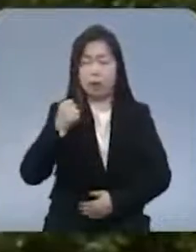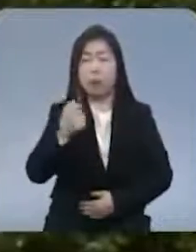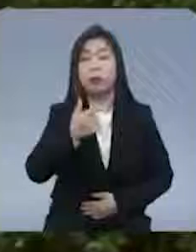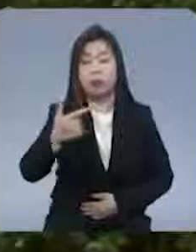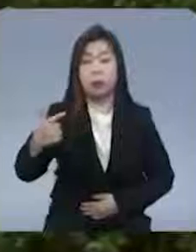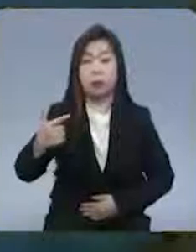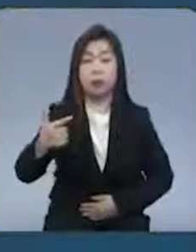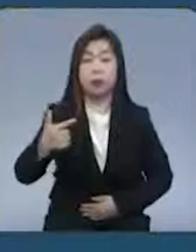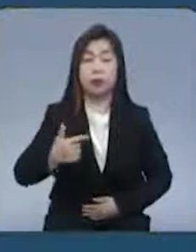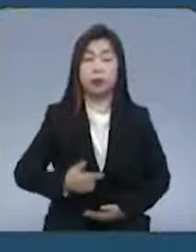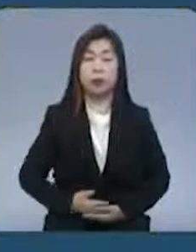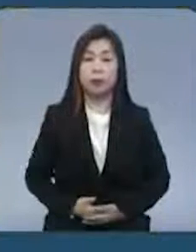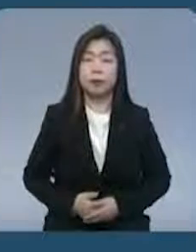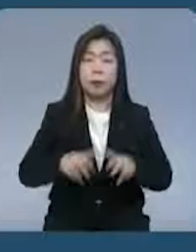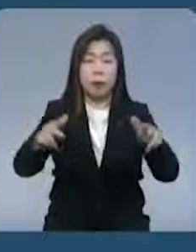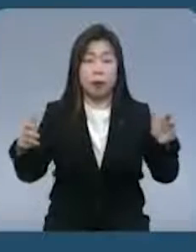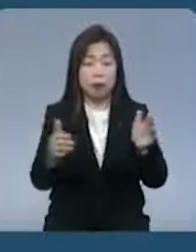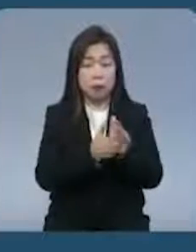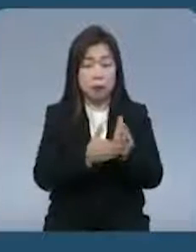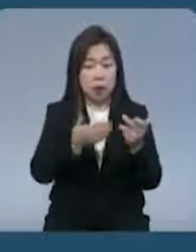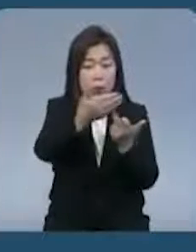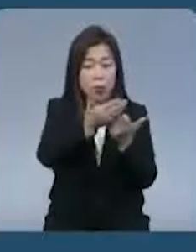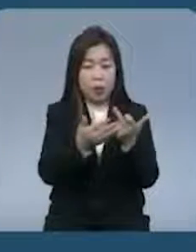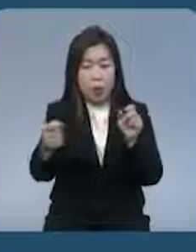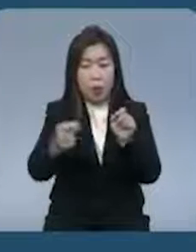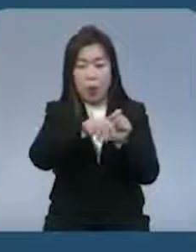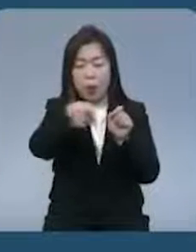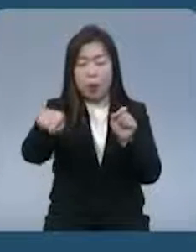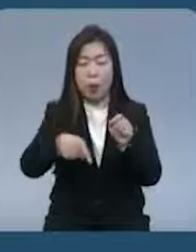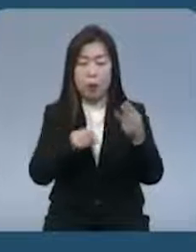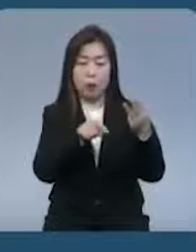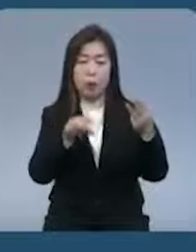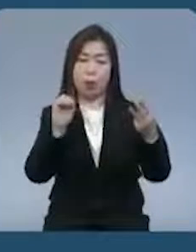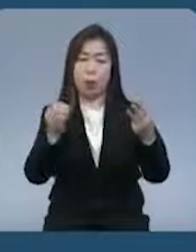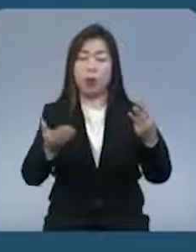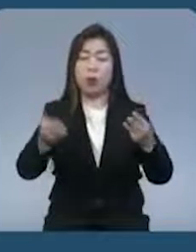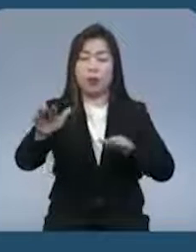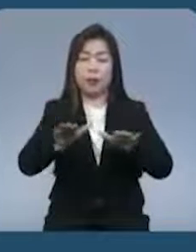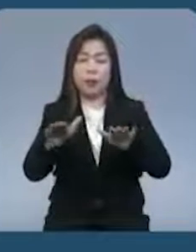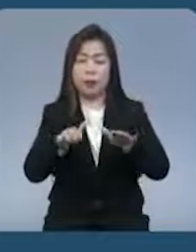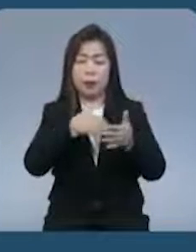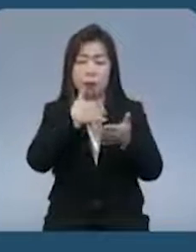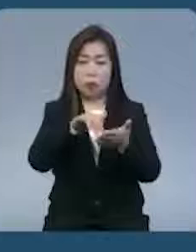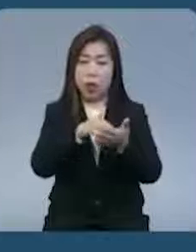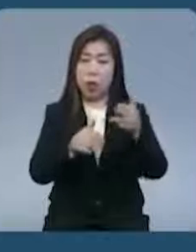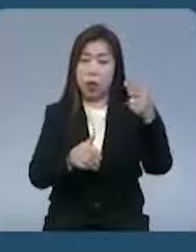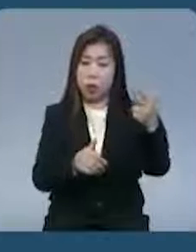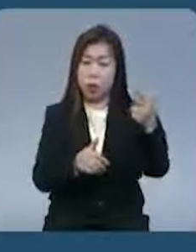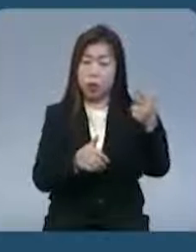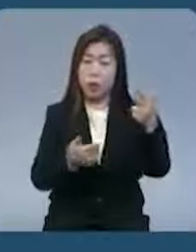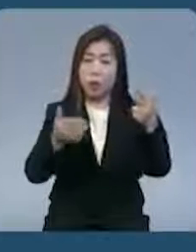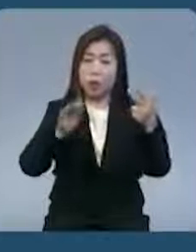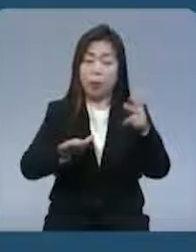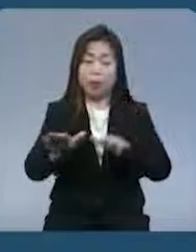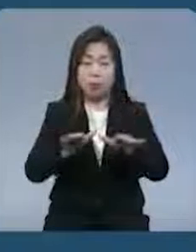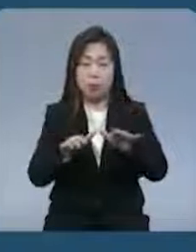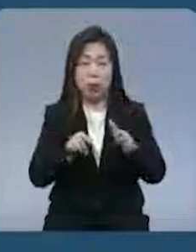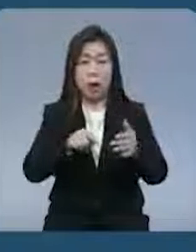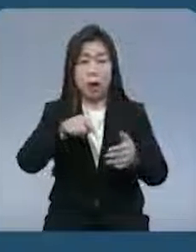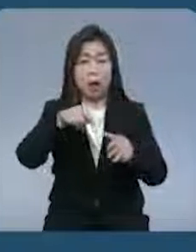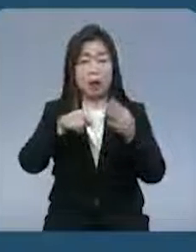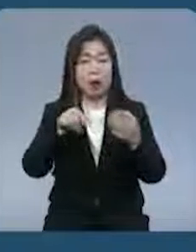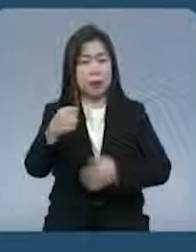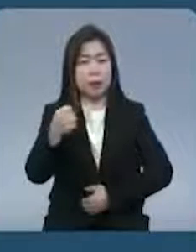selama ini terlebih lagi gempa bumi berkekuatan lebih dari 4,0 skala Richter di perairan laut lepas pulau Jeju the terdeteksi